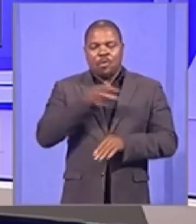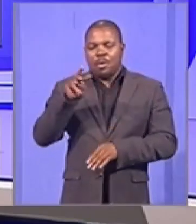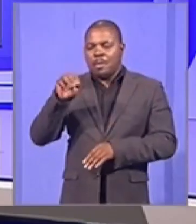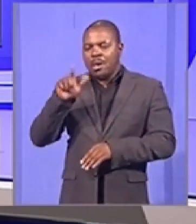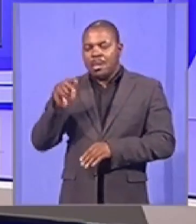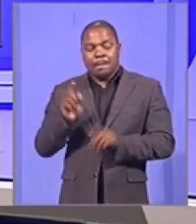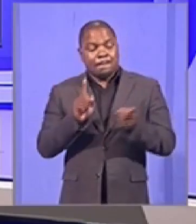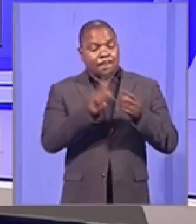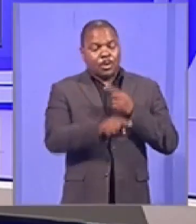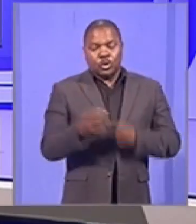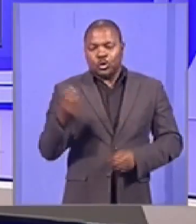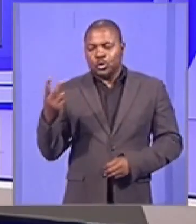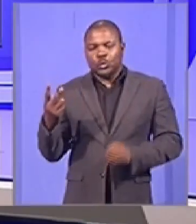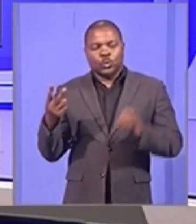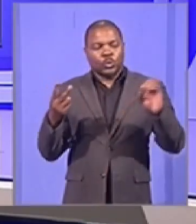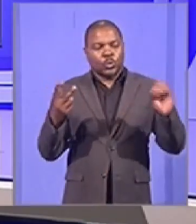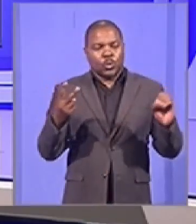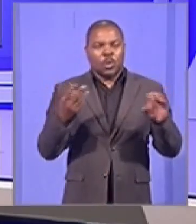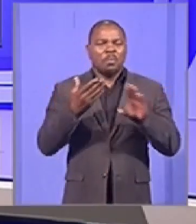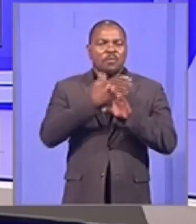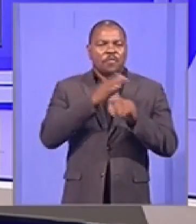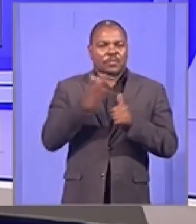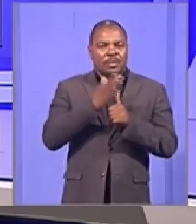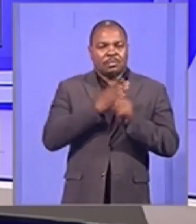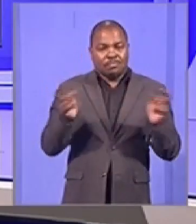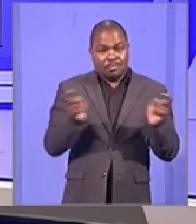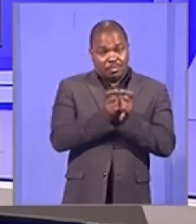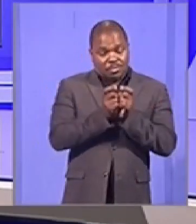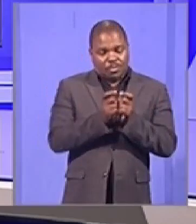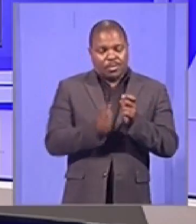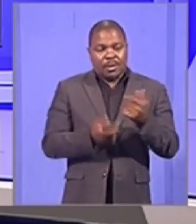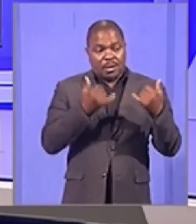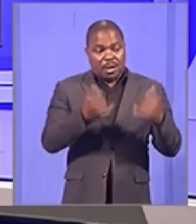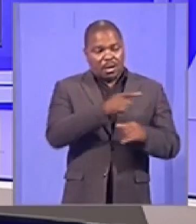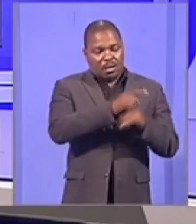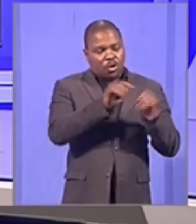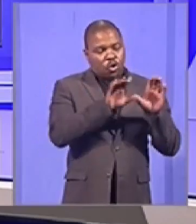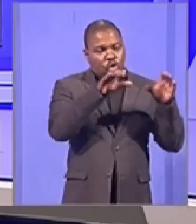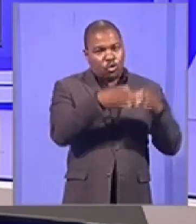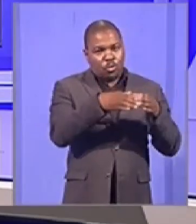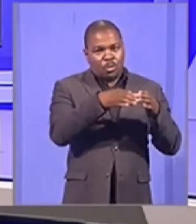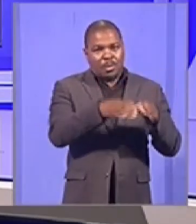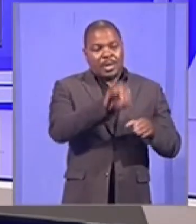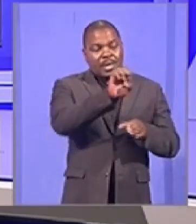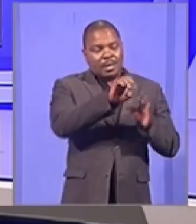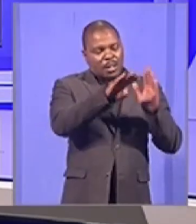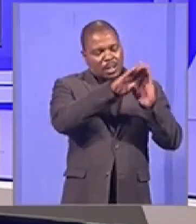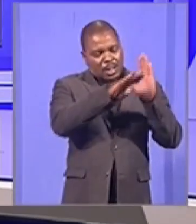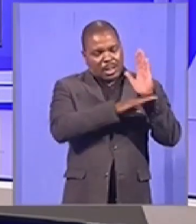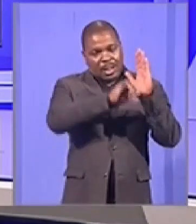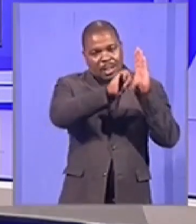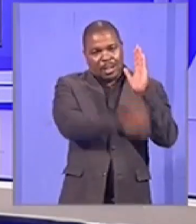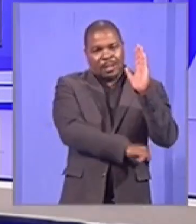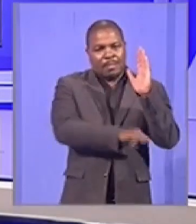lefela mo motshamekong wa bona wa Pula Madibogo. Ga jana ba mo maemong a kwa tlase mo Group